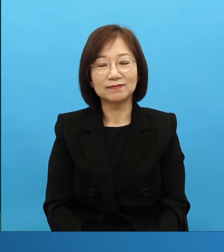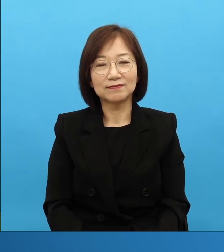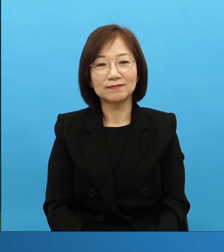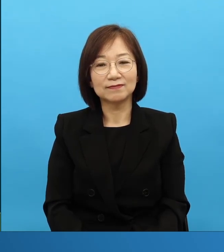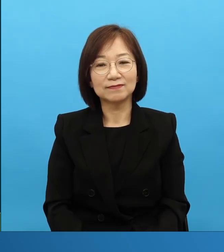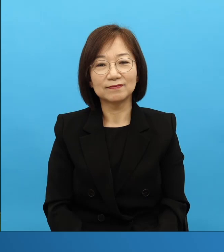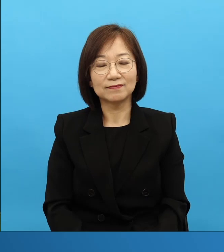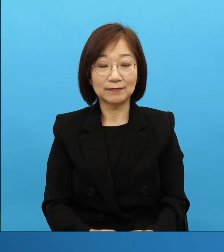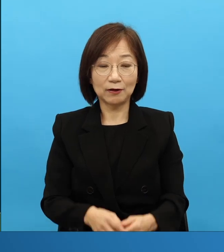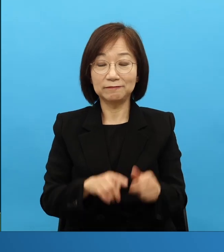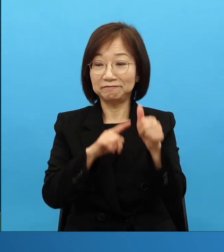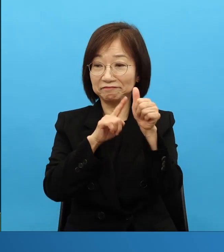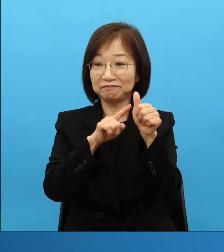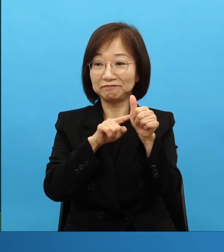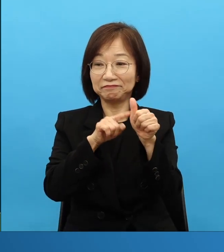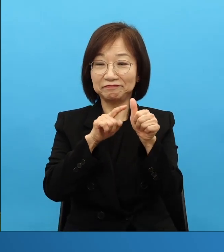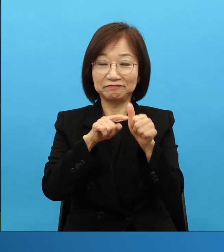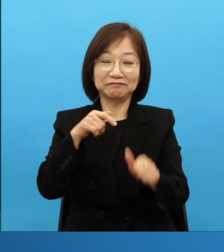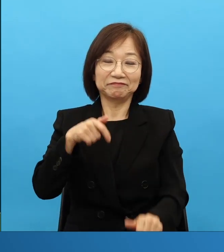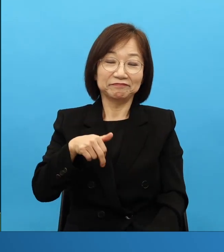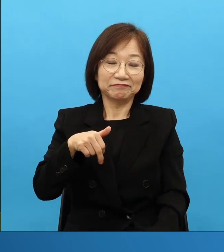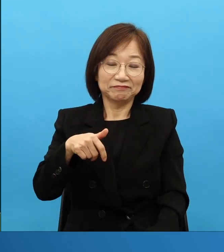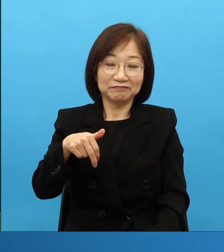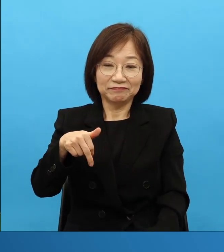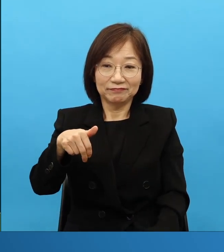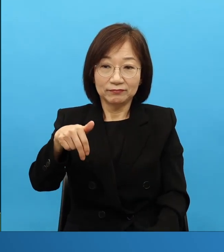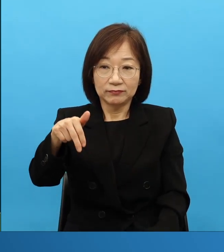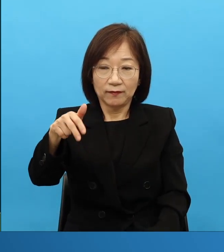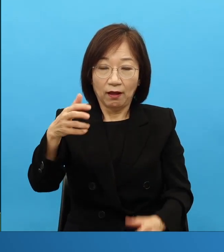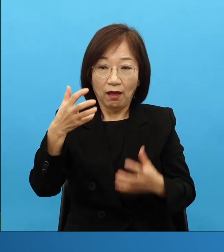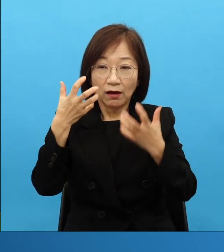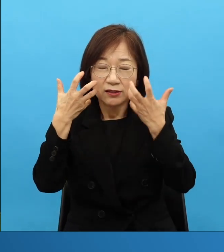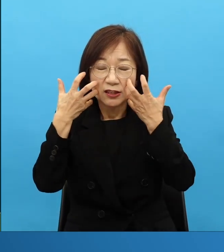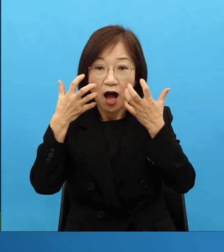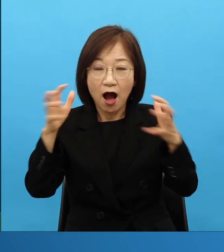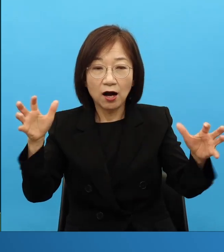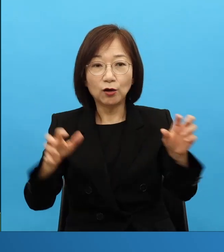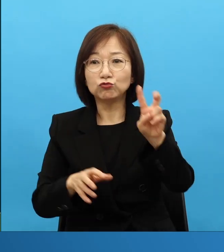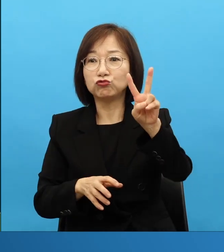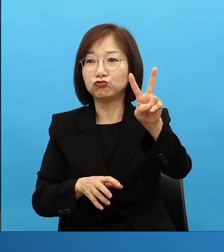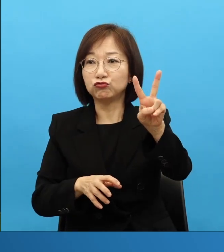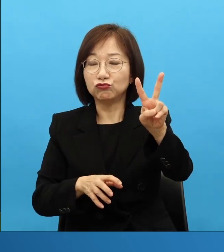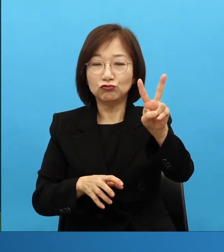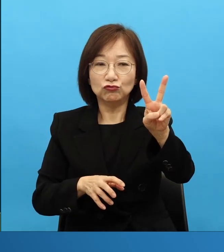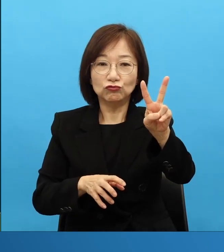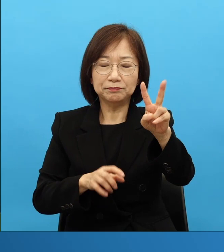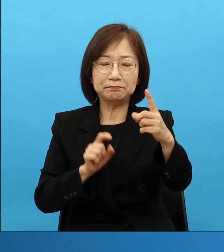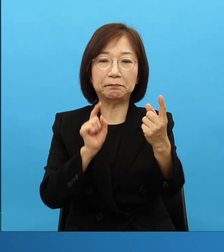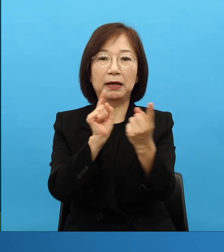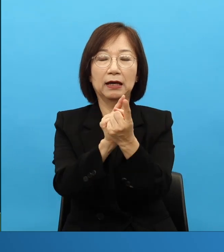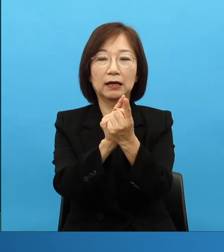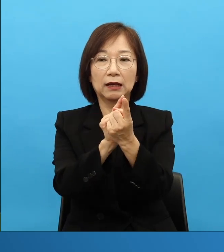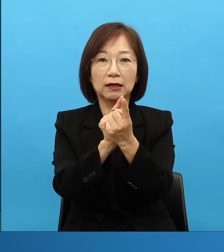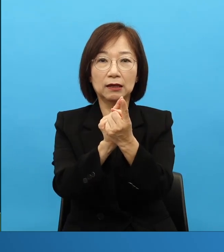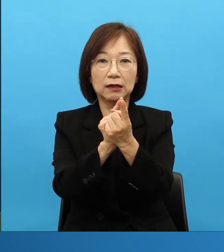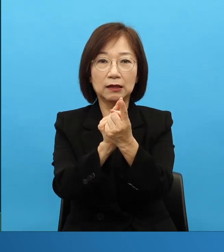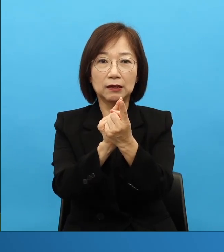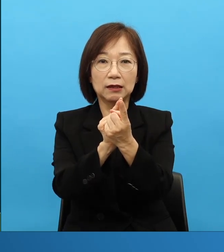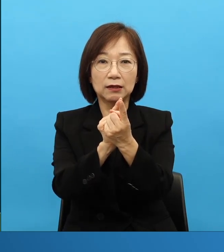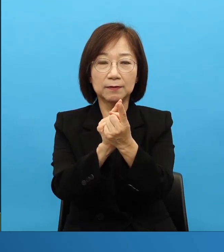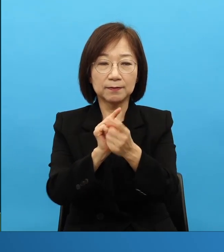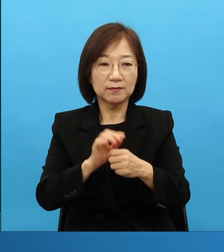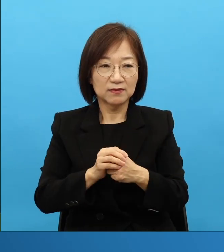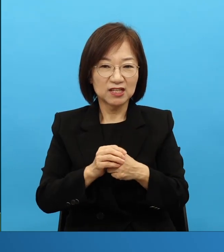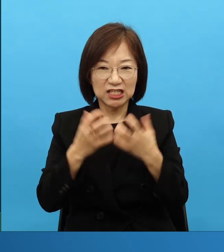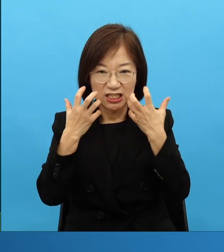아니 사자 2마리가 딱 버티고 있어요. And as he was going on the path, there were 2 lions there. 이빨을